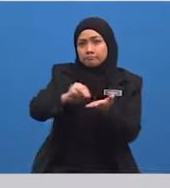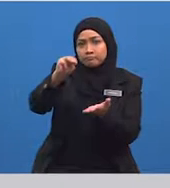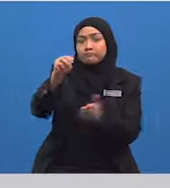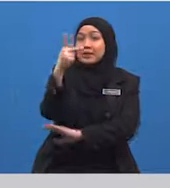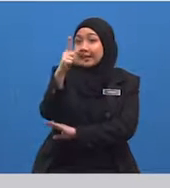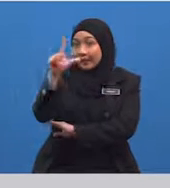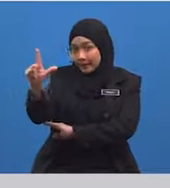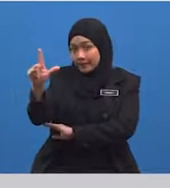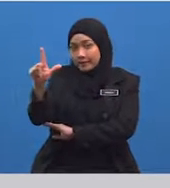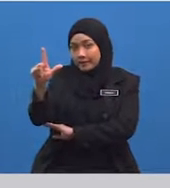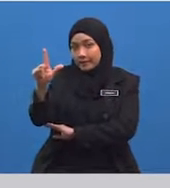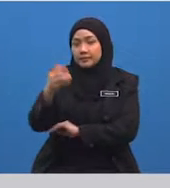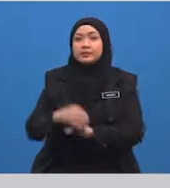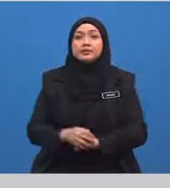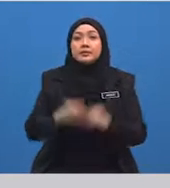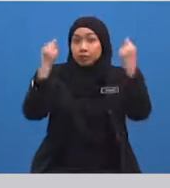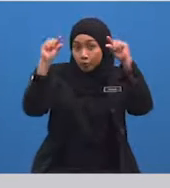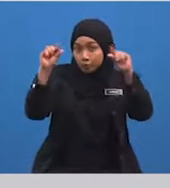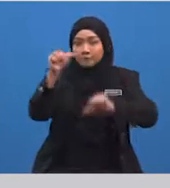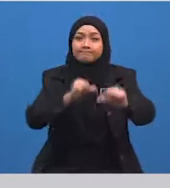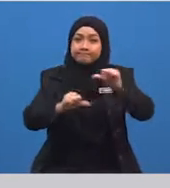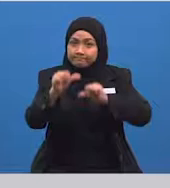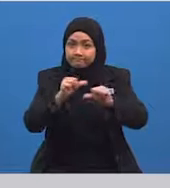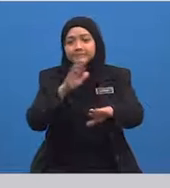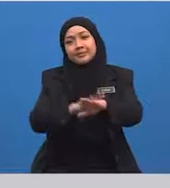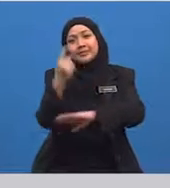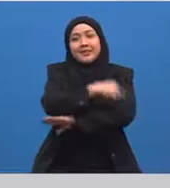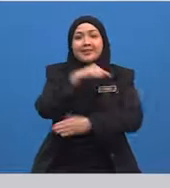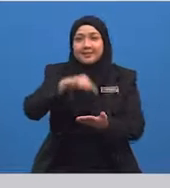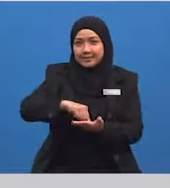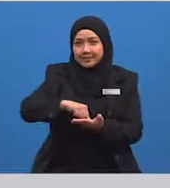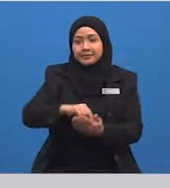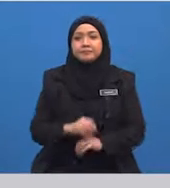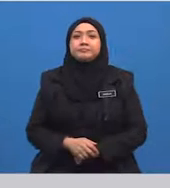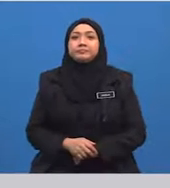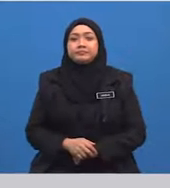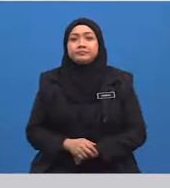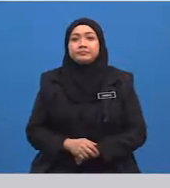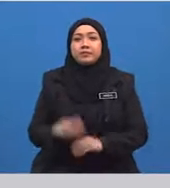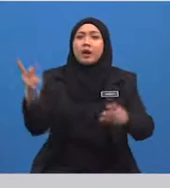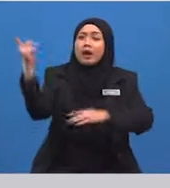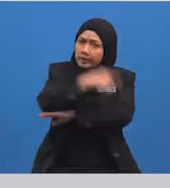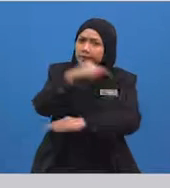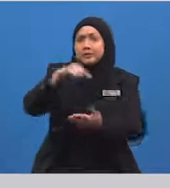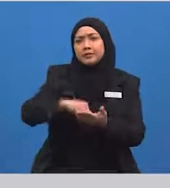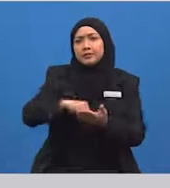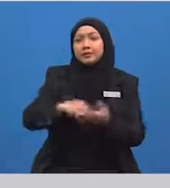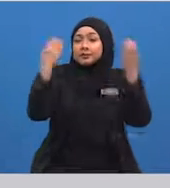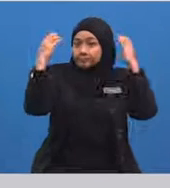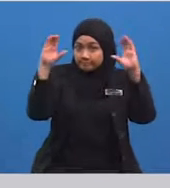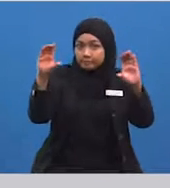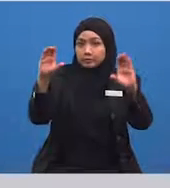Kuala Lumpur merupakan guru sains anda pada hari ini. Pada episod kali ini, kita